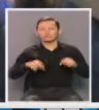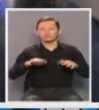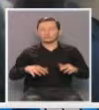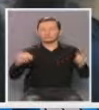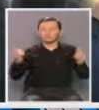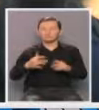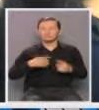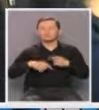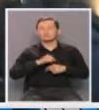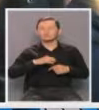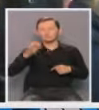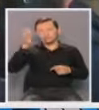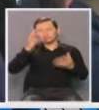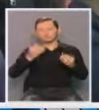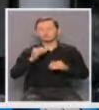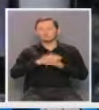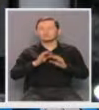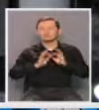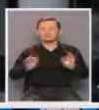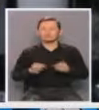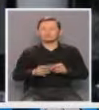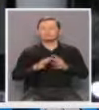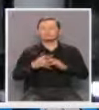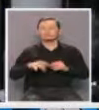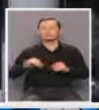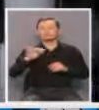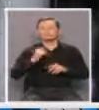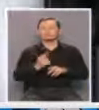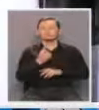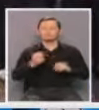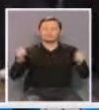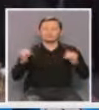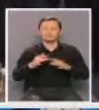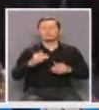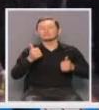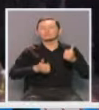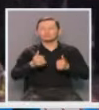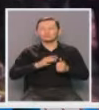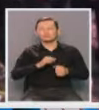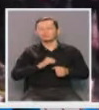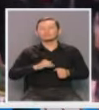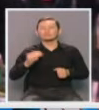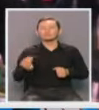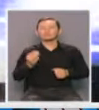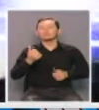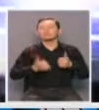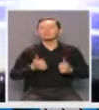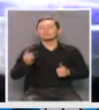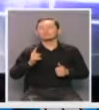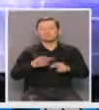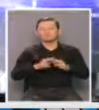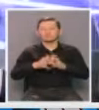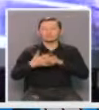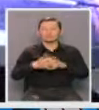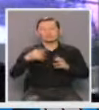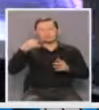өзі бір біздің есте қаларлық ерекше кеш болды. Аудан тарихында алғаш рет ұйымдастырылып отырған фестивальдің ең қызықты да тартымды түсі дзюдо,